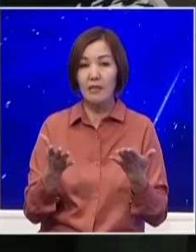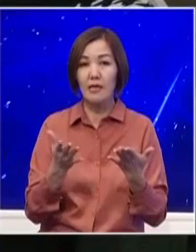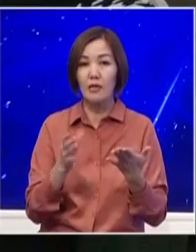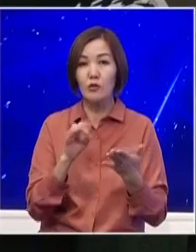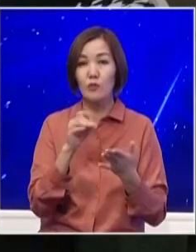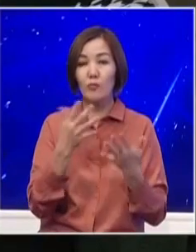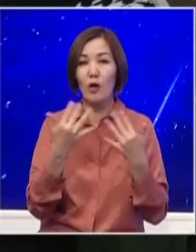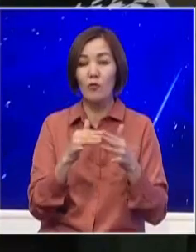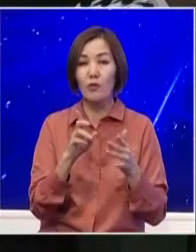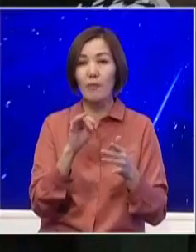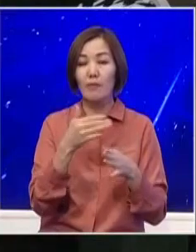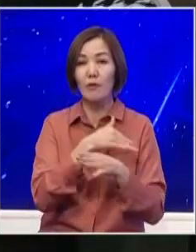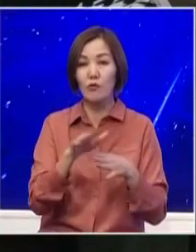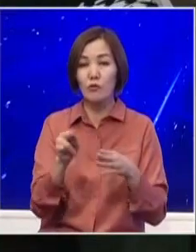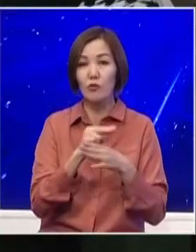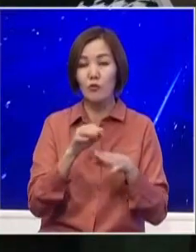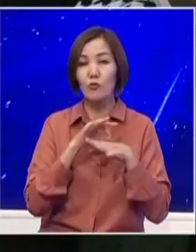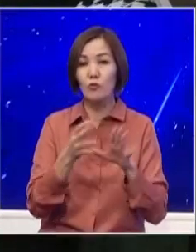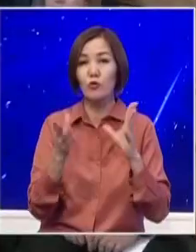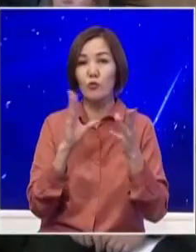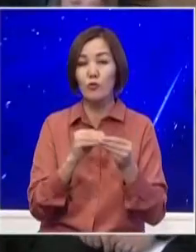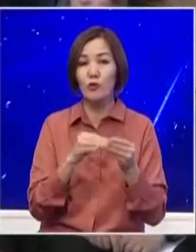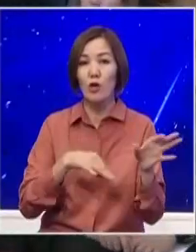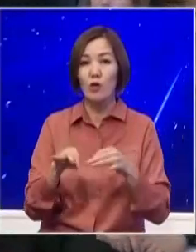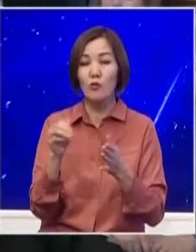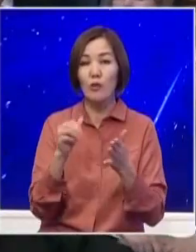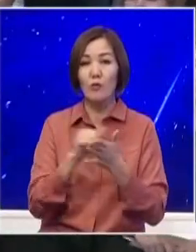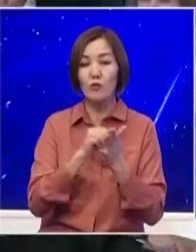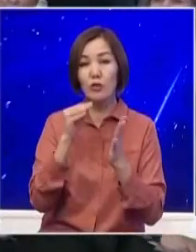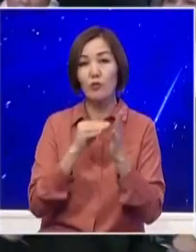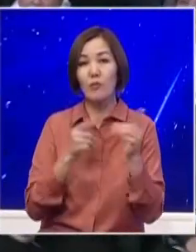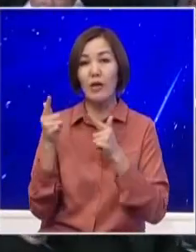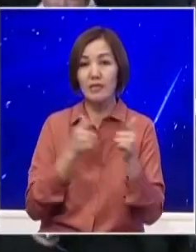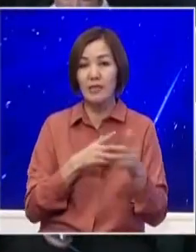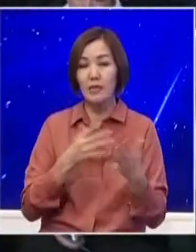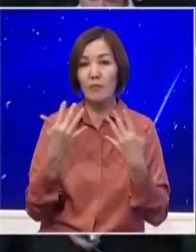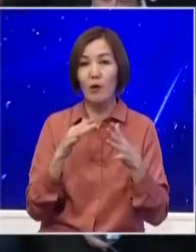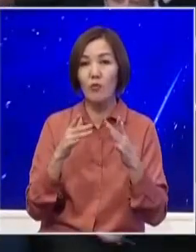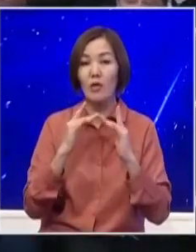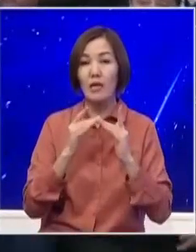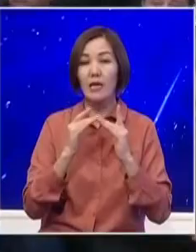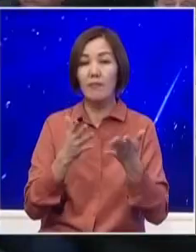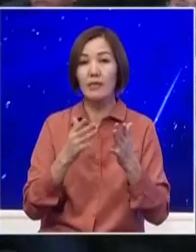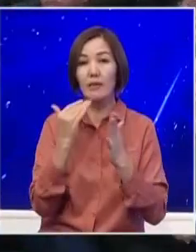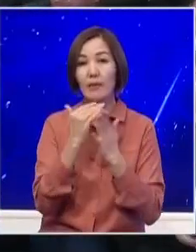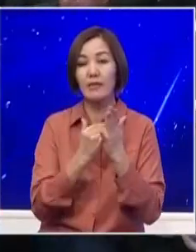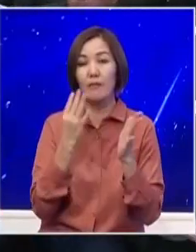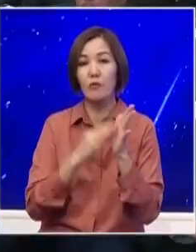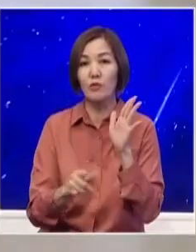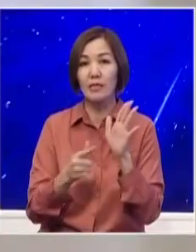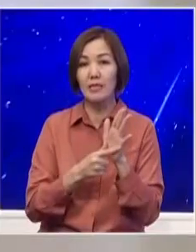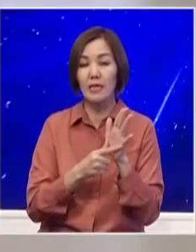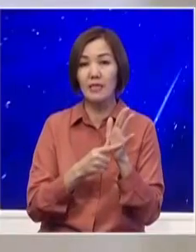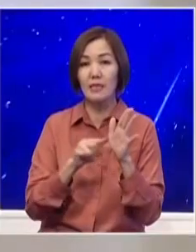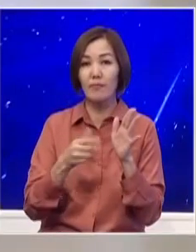ауылындағы Балпы көшесіне жөндеу жұмыстарын жүргізу бойынша жобалық сметалық құжаттамасы әзірленіп, ауыл ел бесігі бағдарламасы аясында 98,5